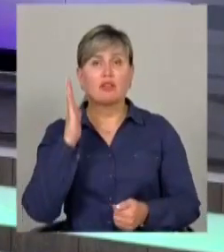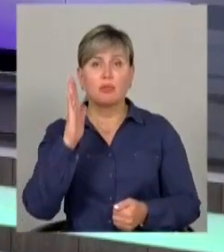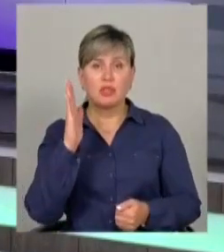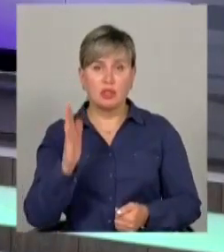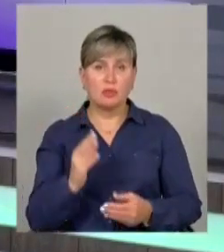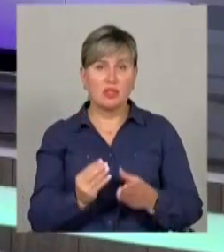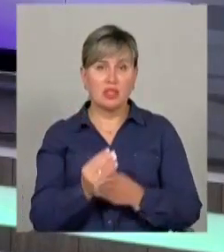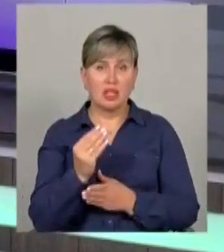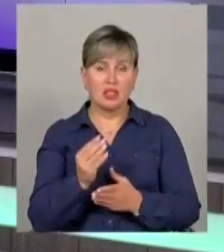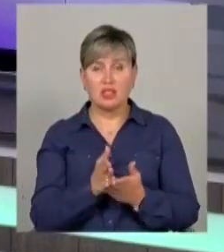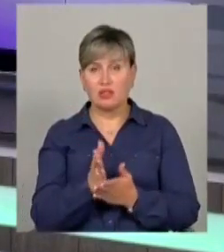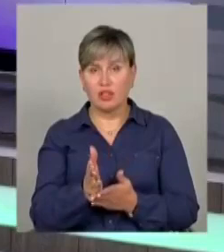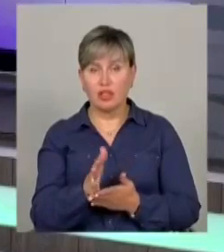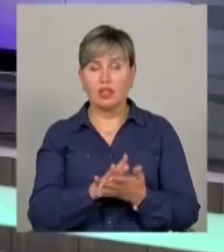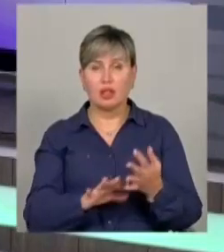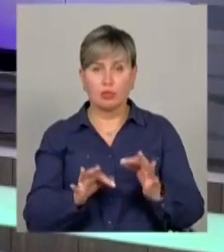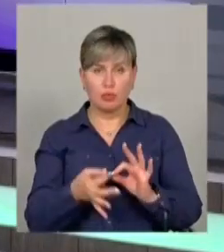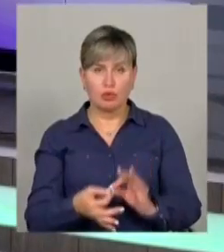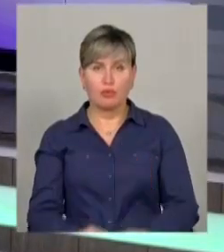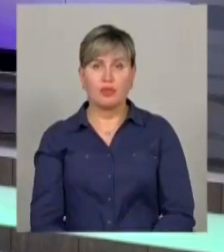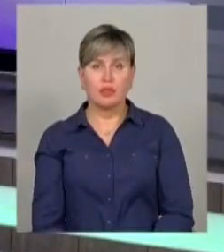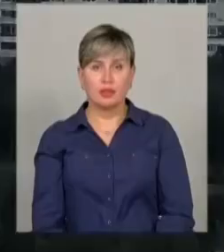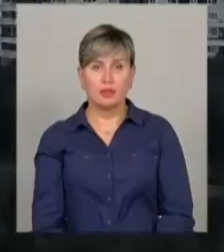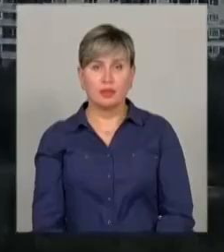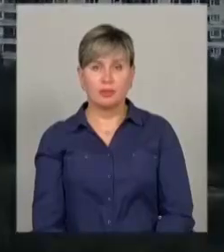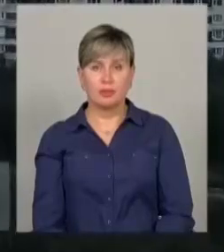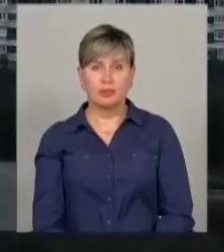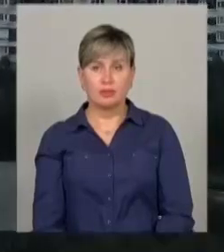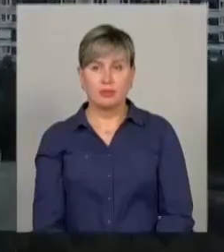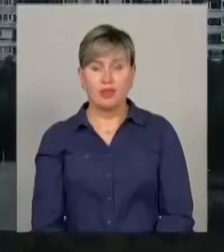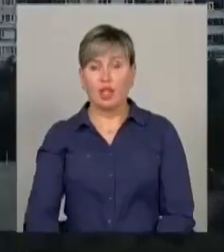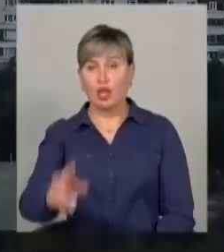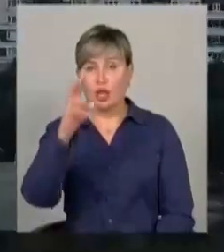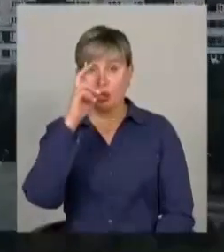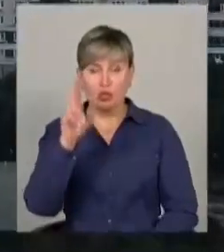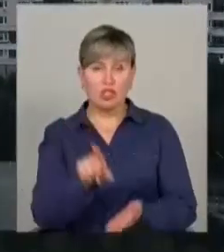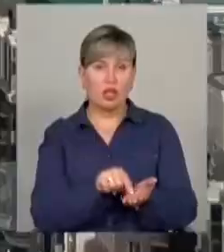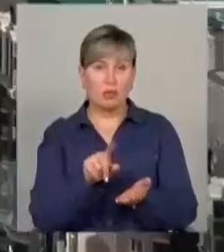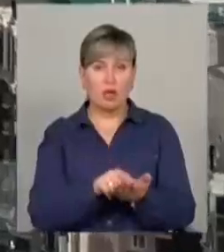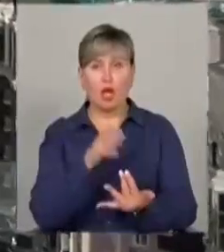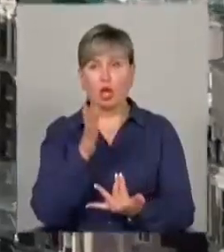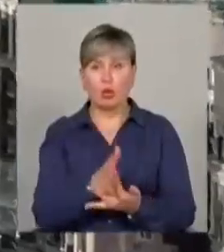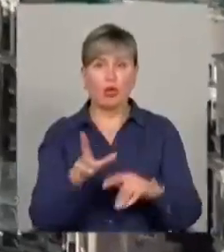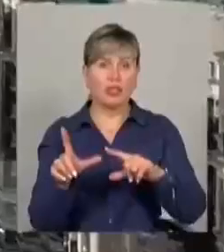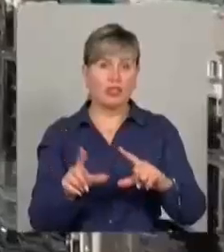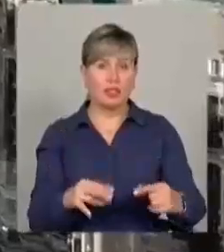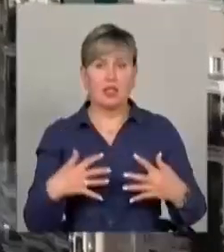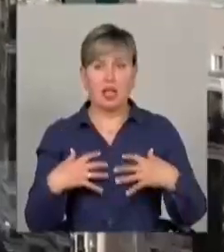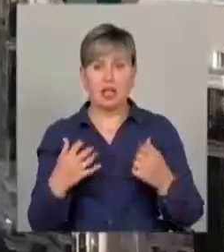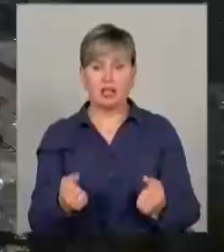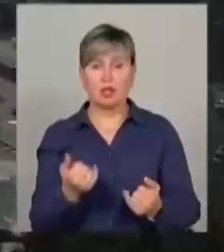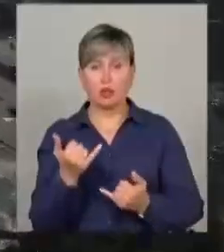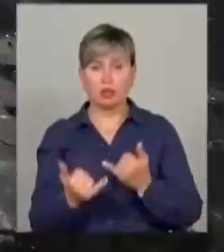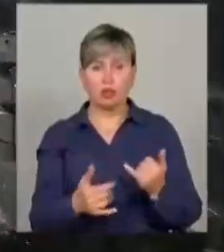издательской сферы узнавал один жанабекова государственные стипендии льготы и скидки на оздоровительные